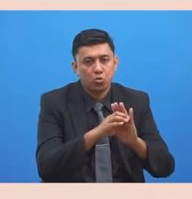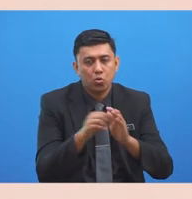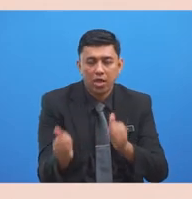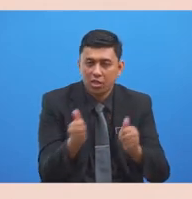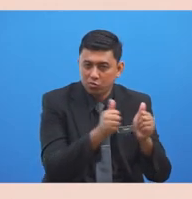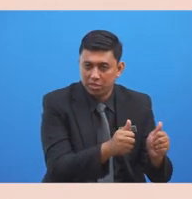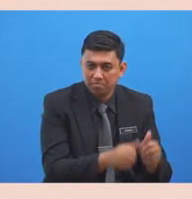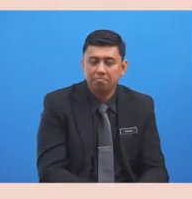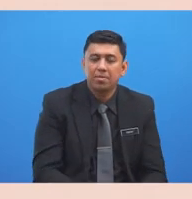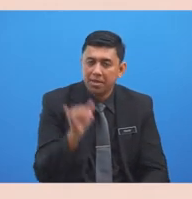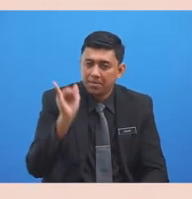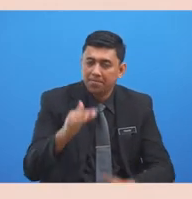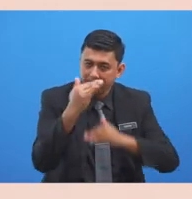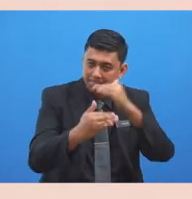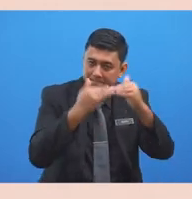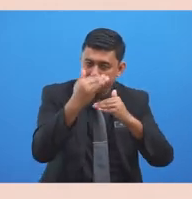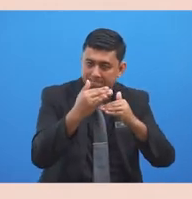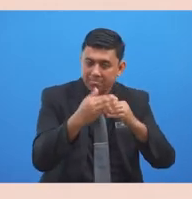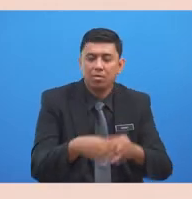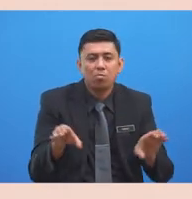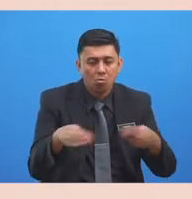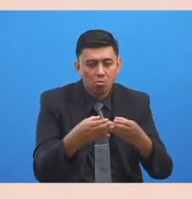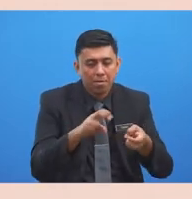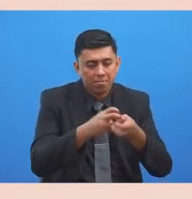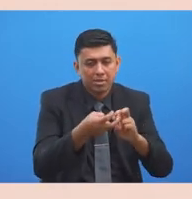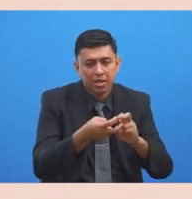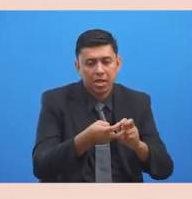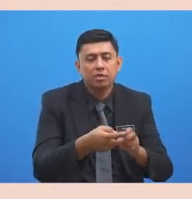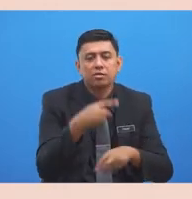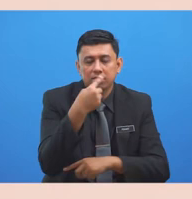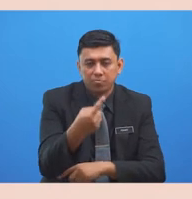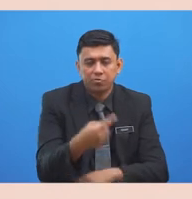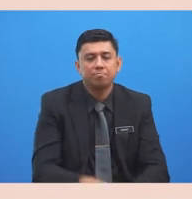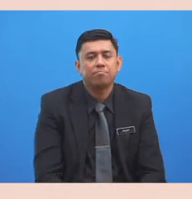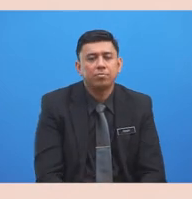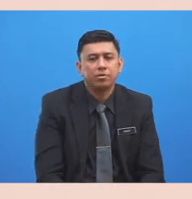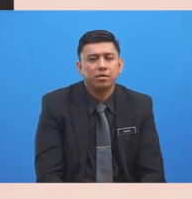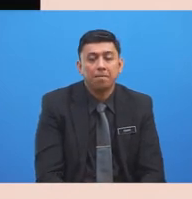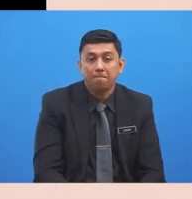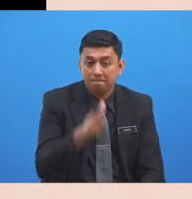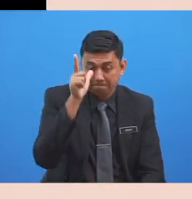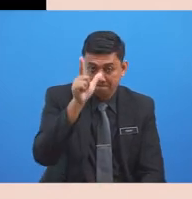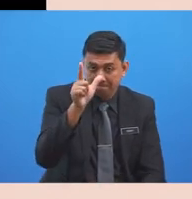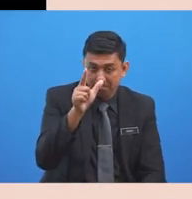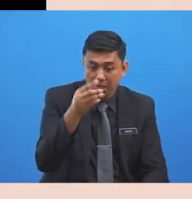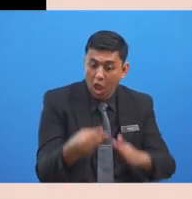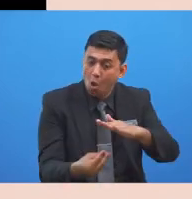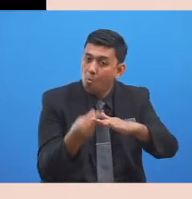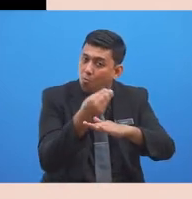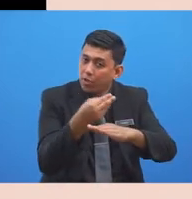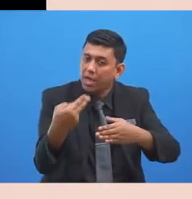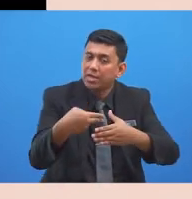contoh atau cara yang dibina untuk menyelesaikan masalah tersebut. Cuba murid-murid lihat output